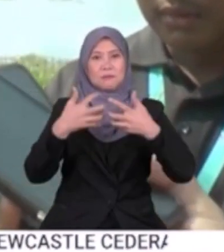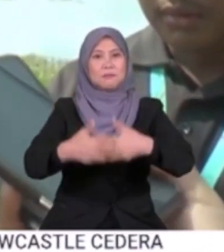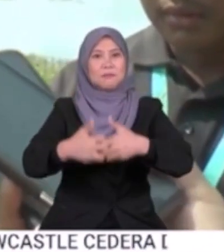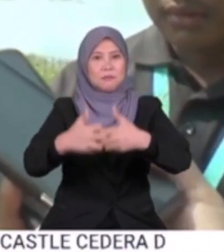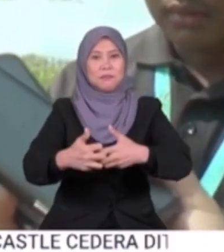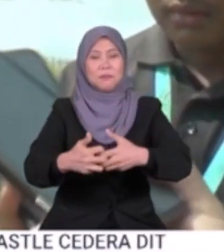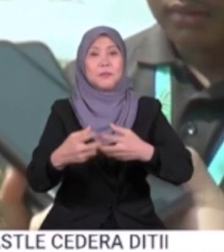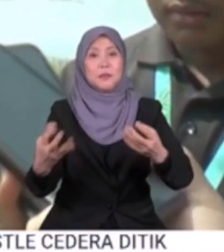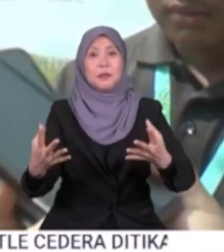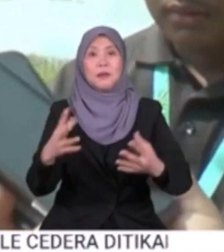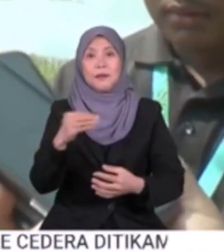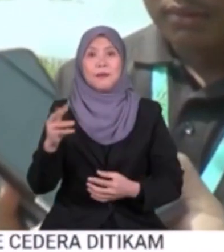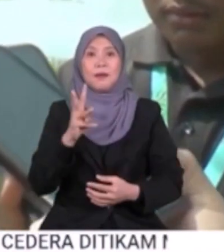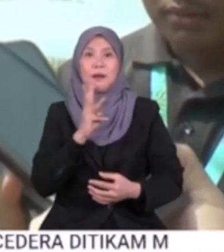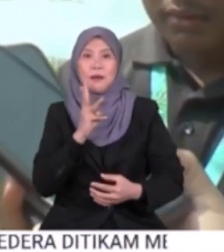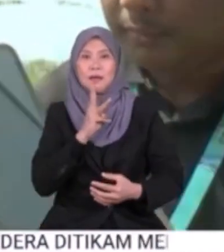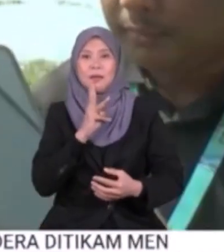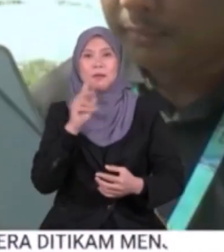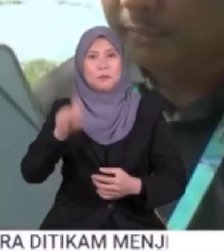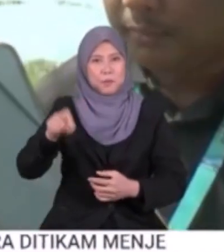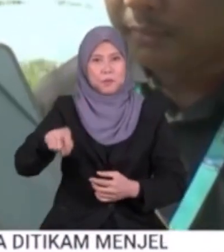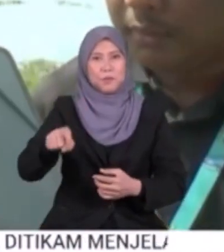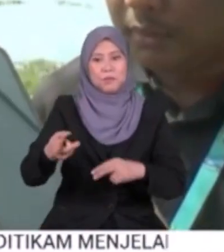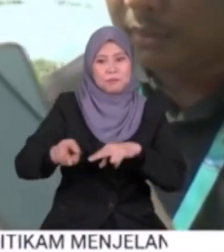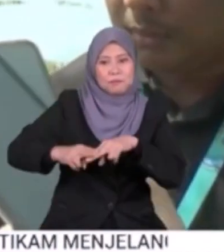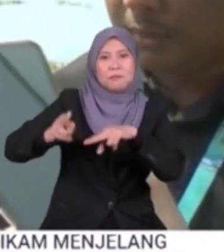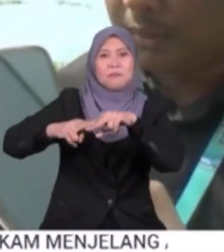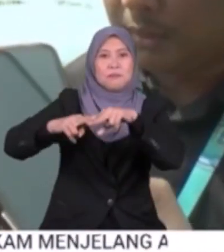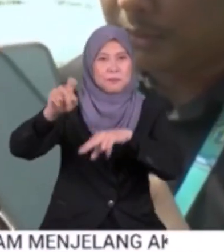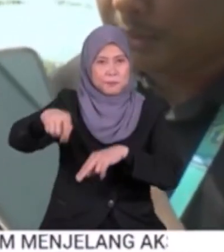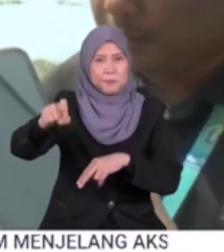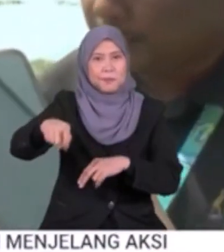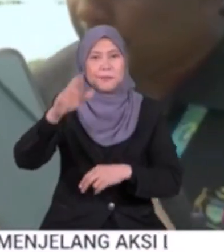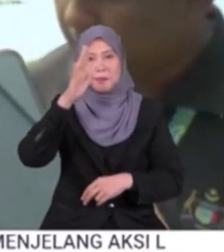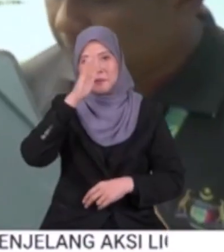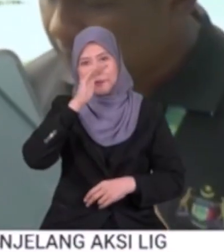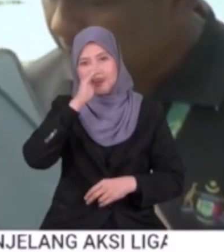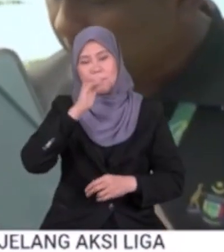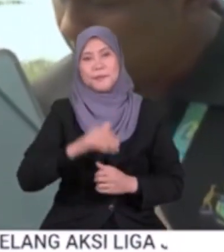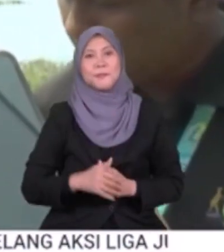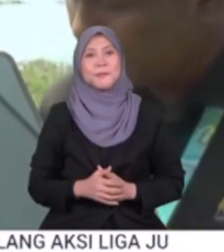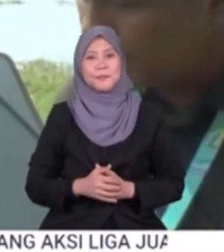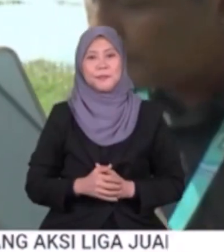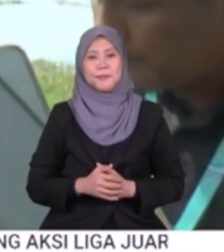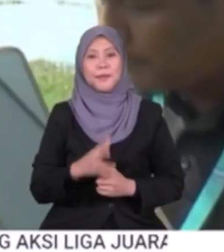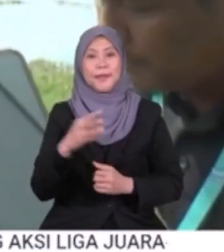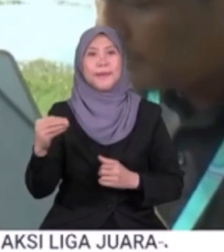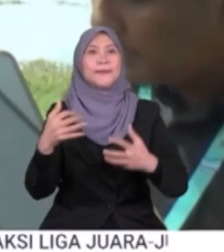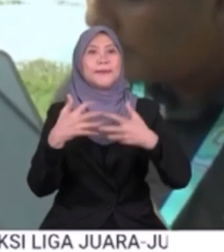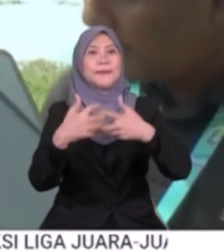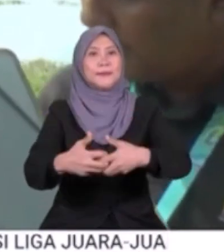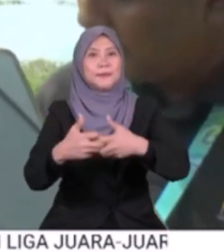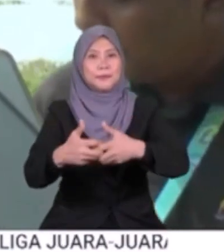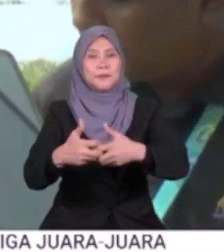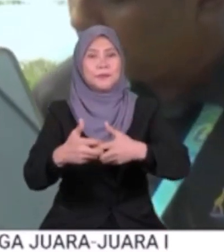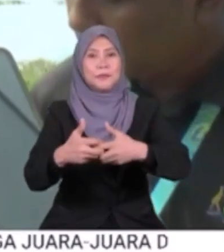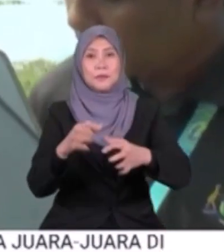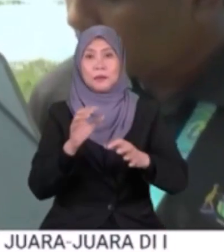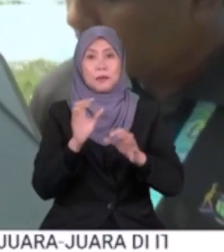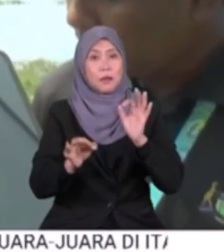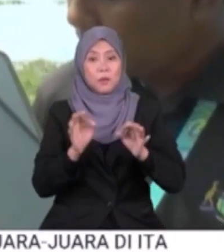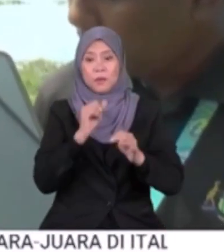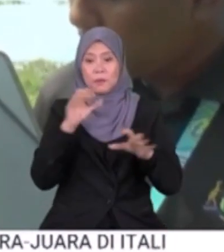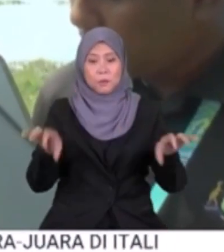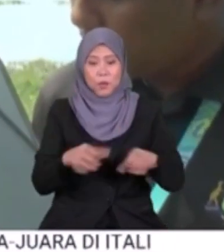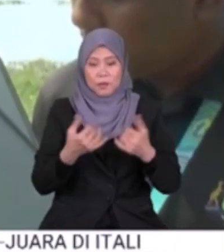kegunaan air akan akan naik juga jadi kita ya kita kalau tak buat